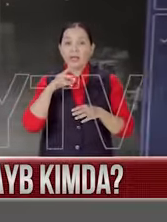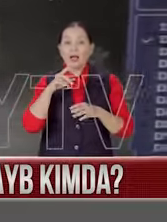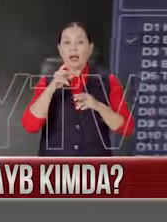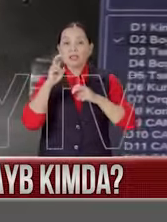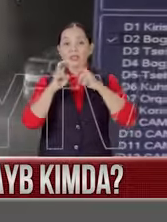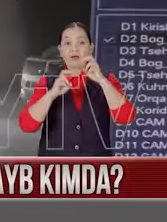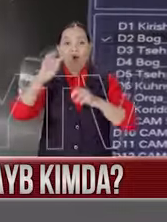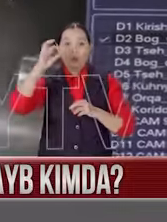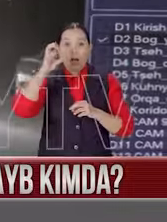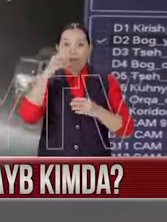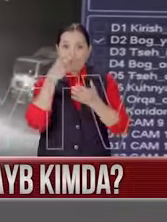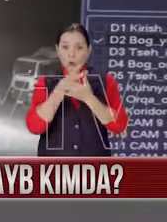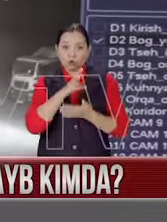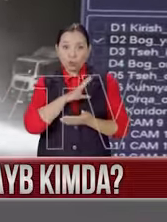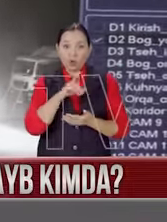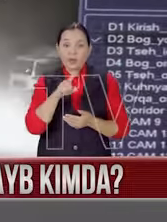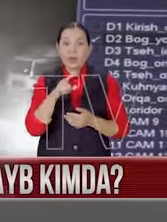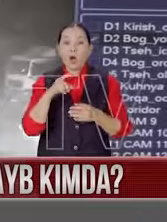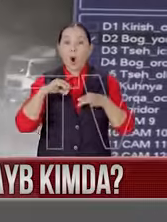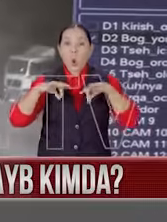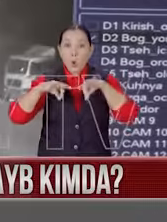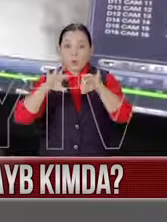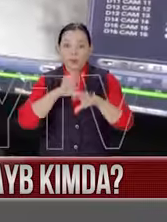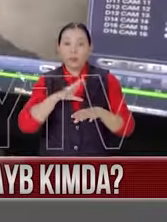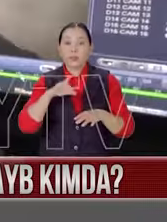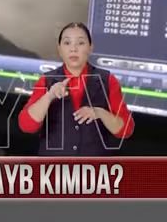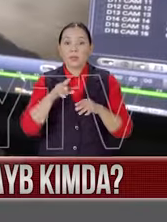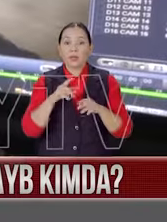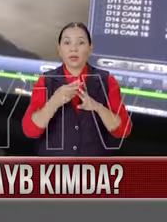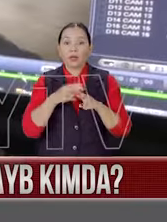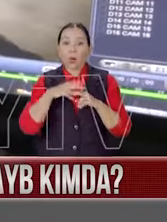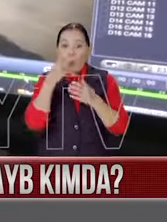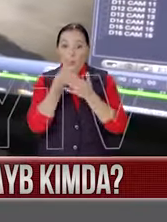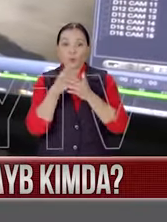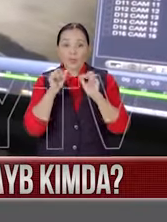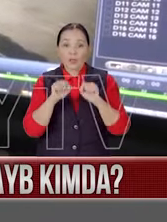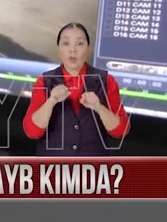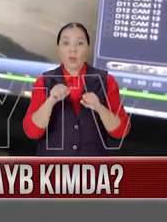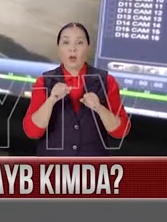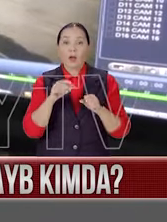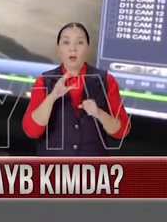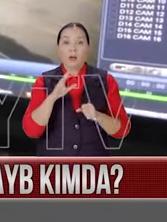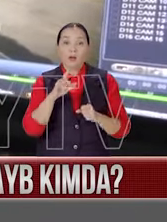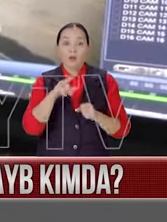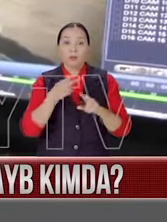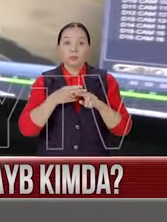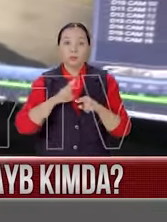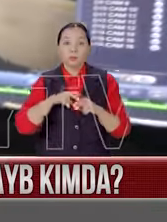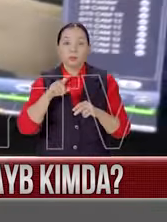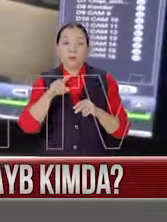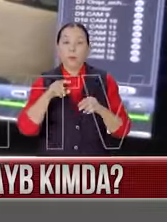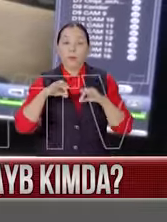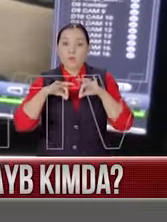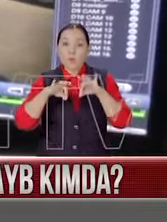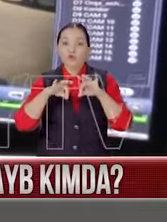Zavod kameralarga tushib qolgan mana o'tib ketdi. Turdan keyin sizlar ko'rishingiz mumkin. Mana kunduzi yurishni qarab turasiz. Shu